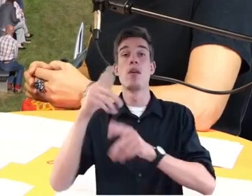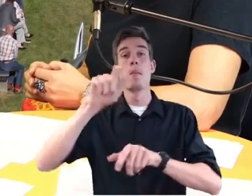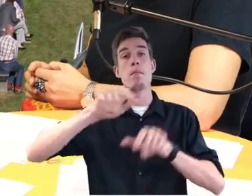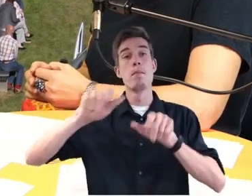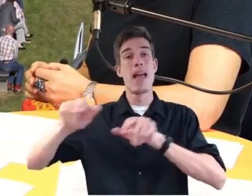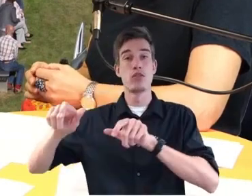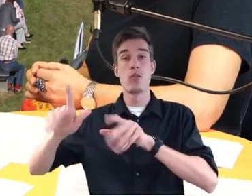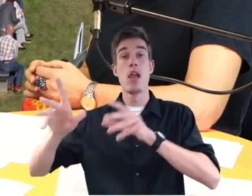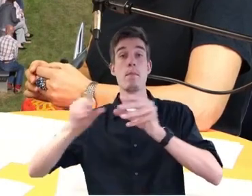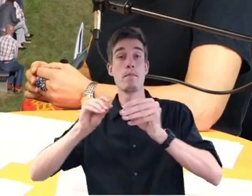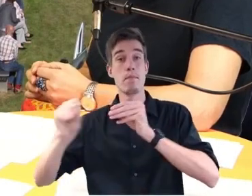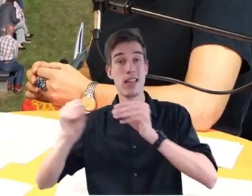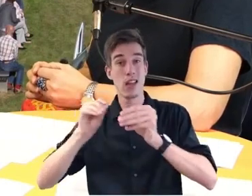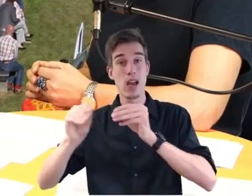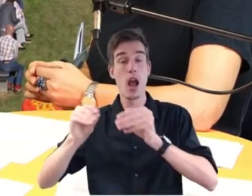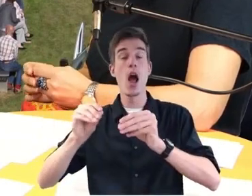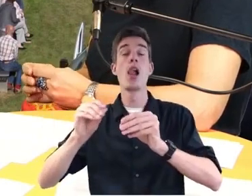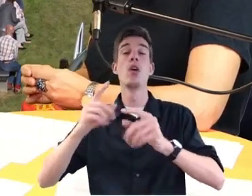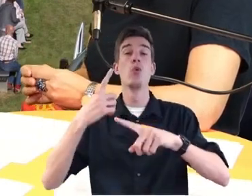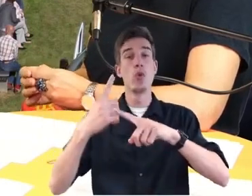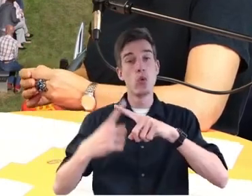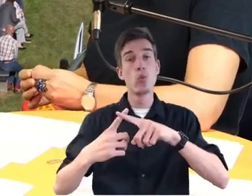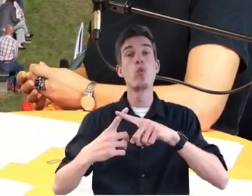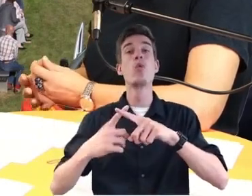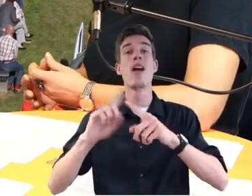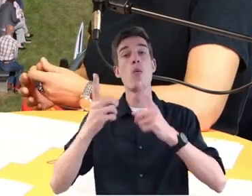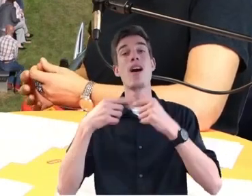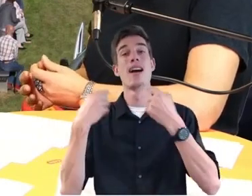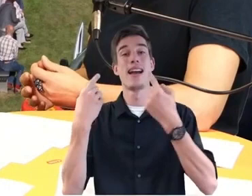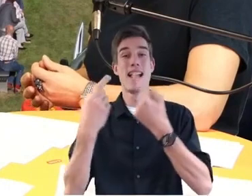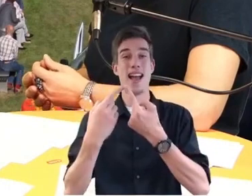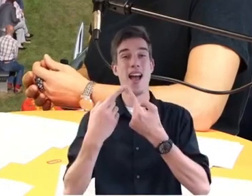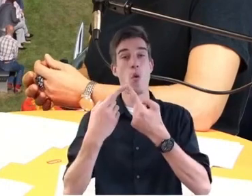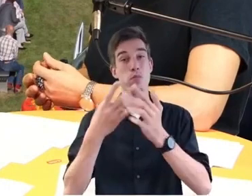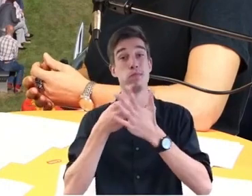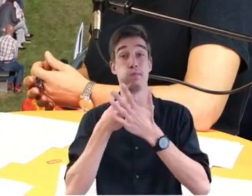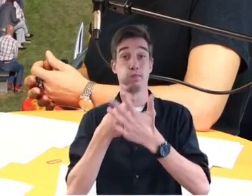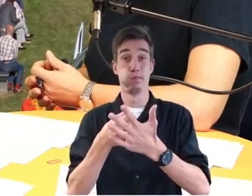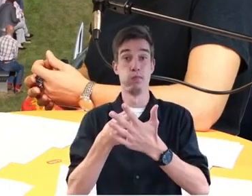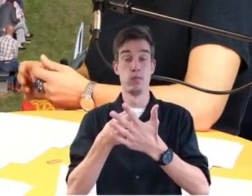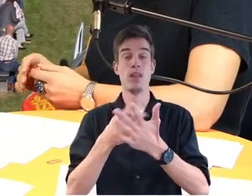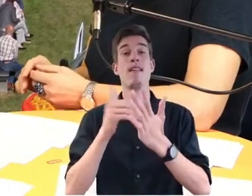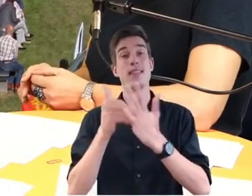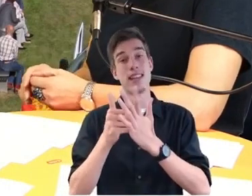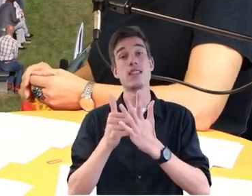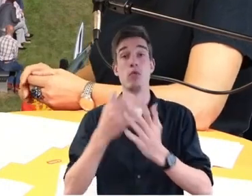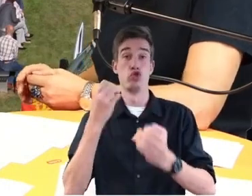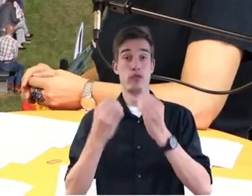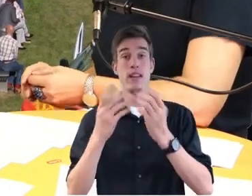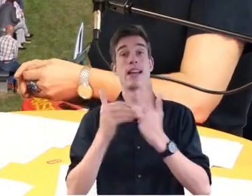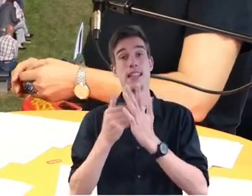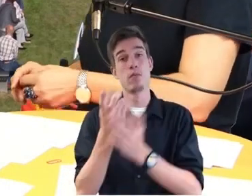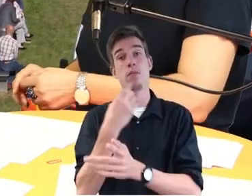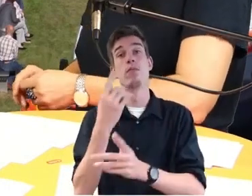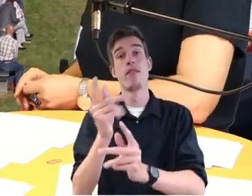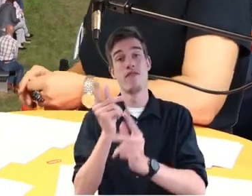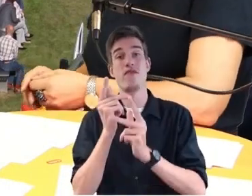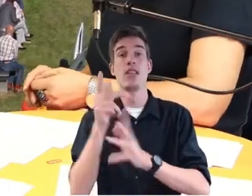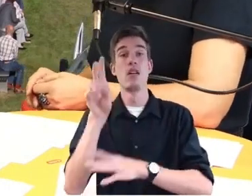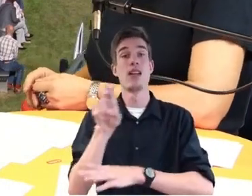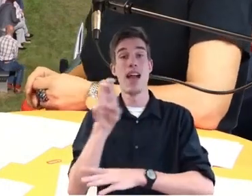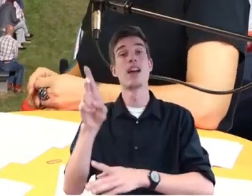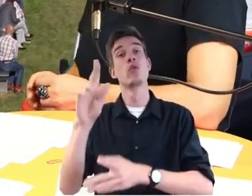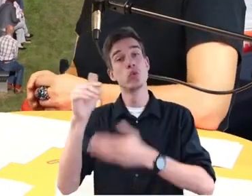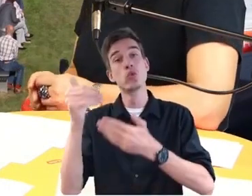Personal, Material und gegebenenfalls auch Räumen zur Verfügung steht. Deshalb ist es wichtig, dass Krankenhäuser sich